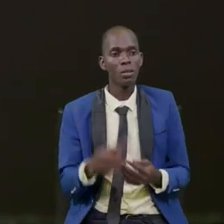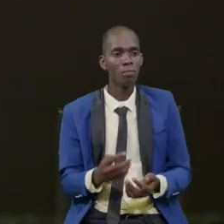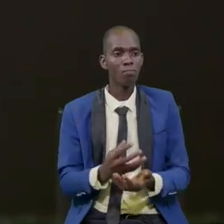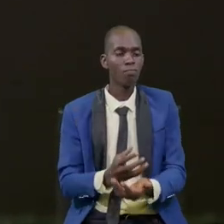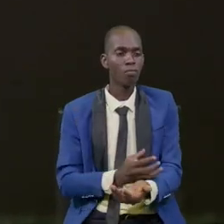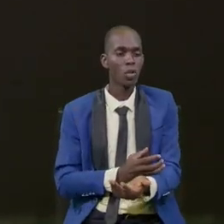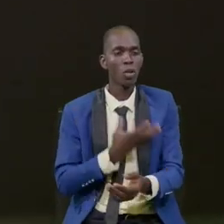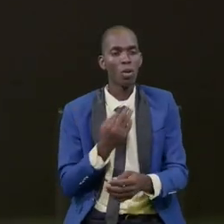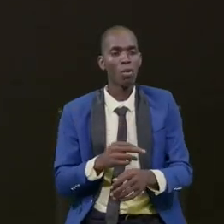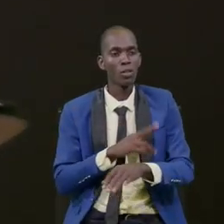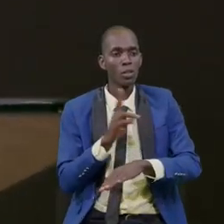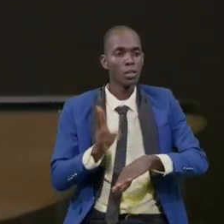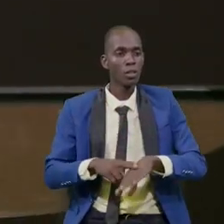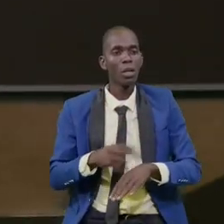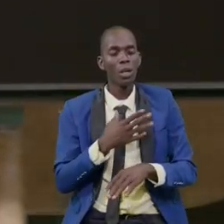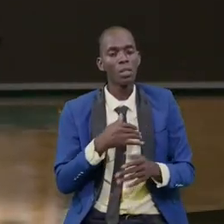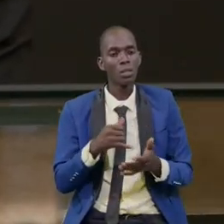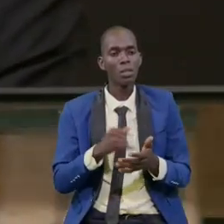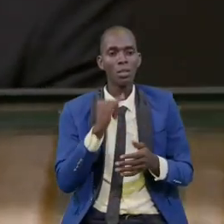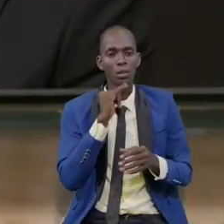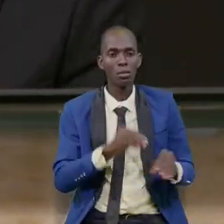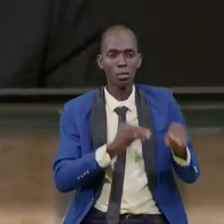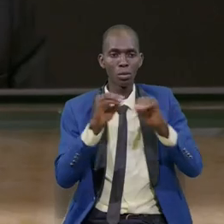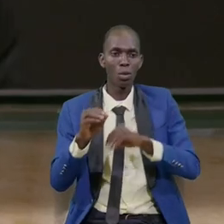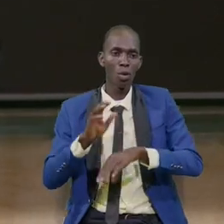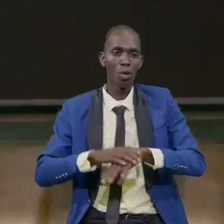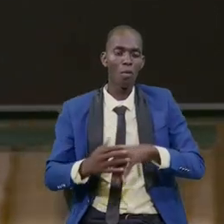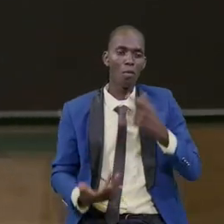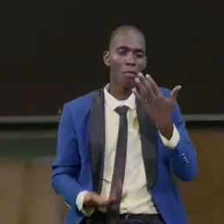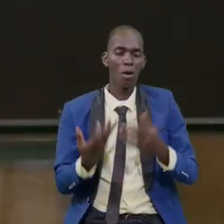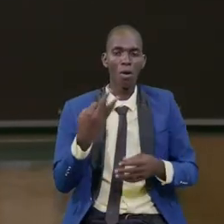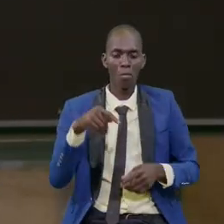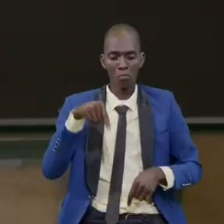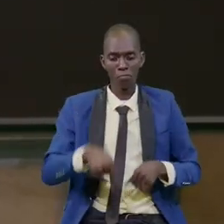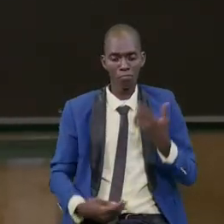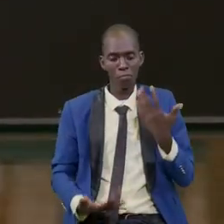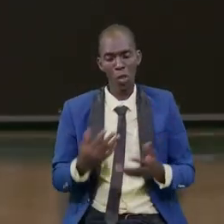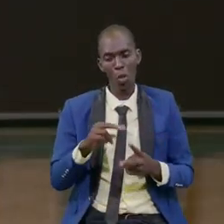vie, étant elle-même enflammée par la gêne.